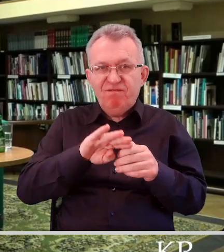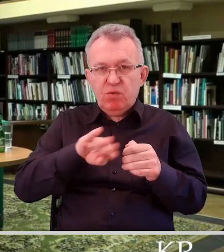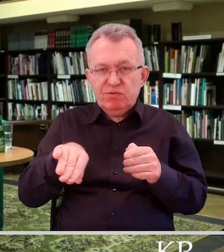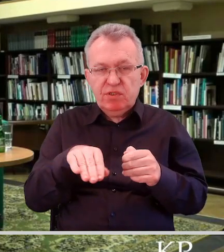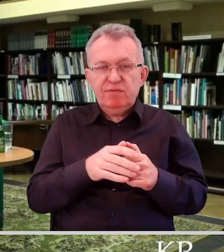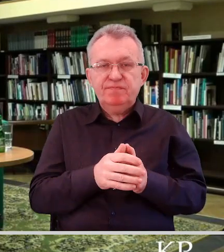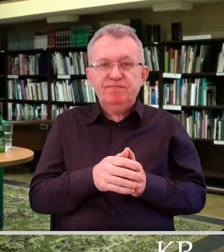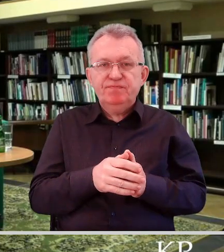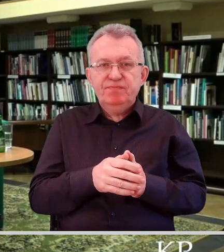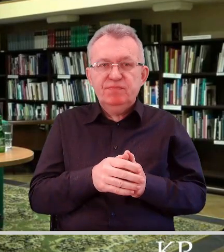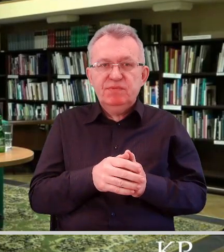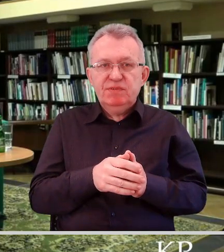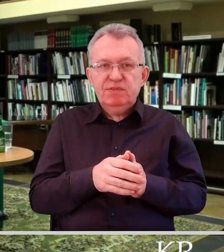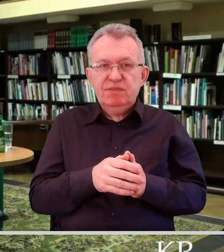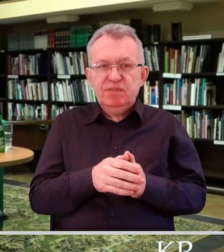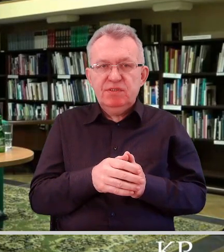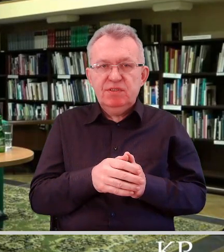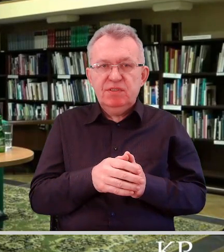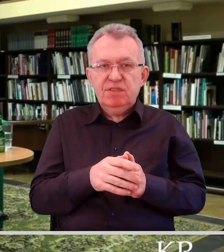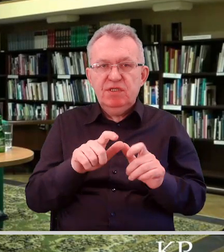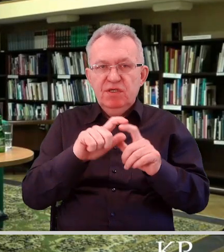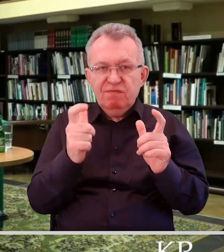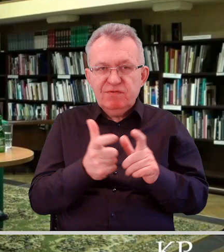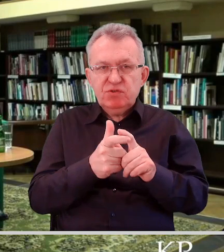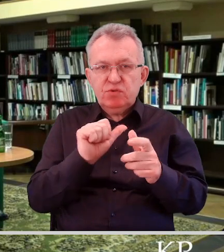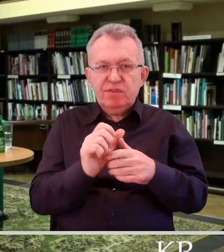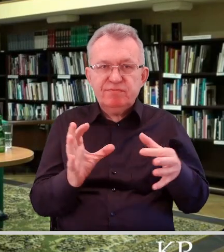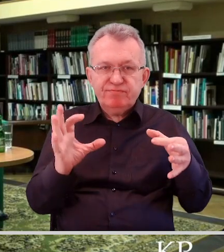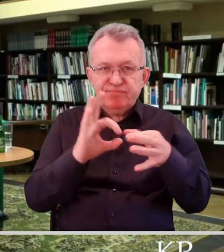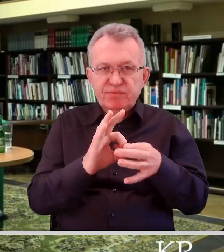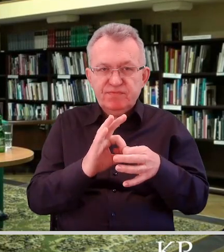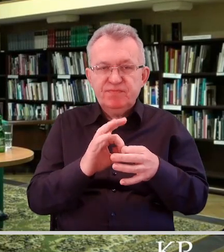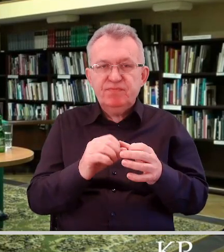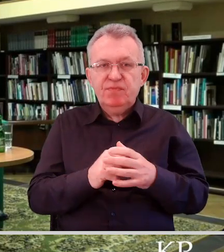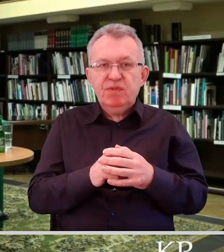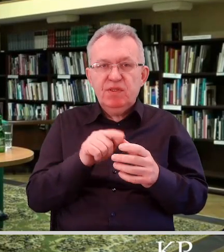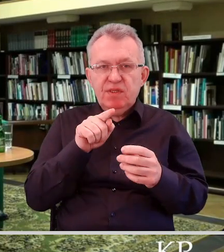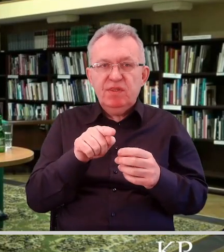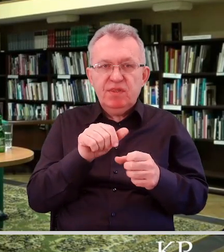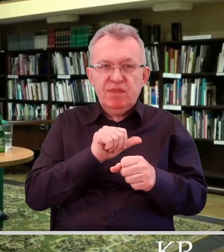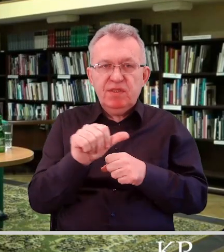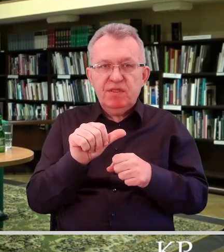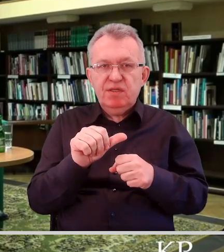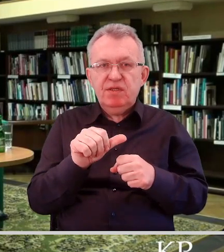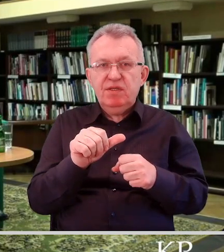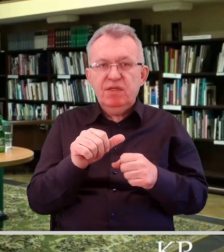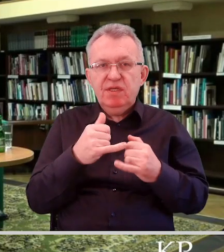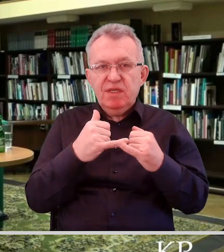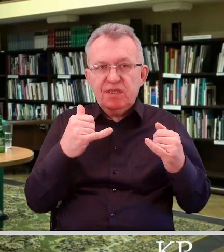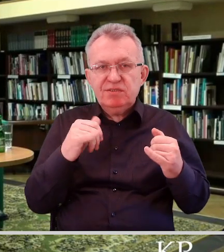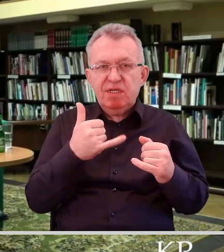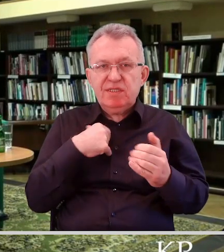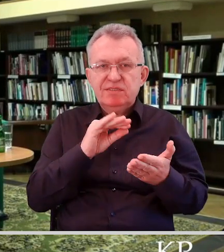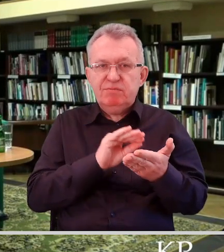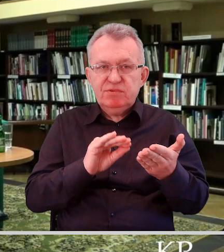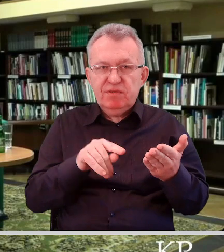mechanizmu wykluczania. Wszystko się jakoś splata i wątki teraz mi się tak układają inaczej niż mam to